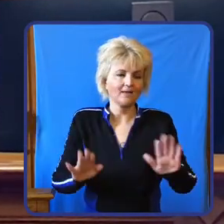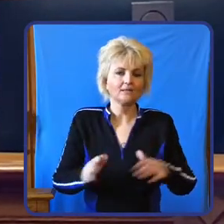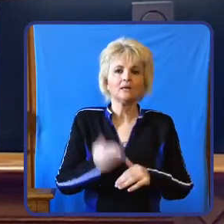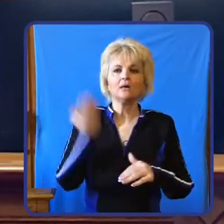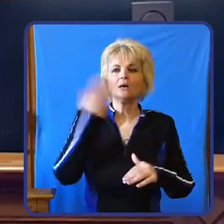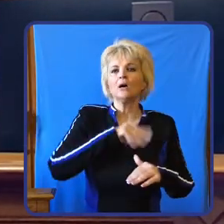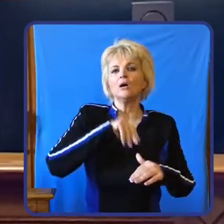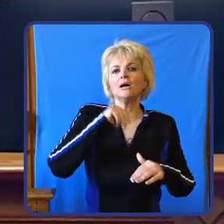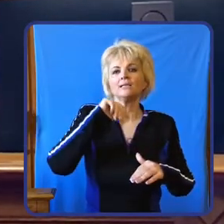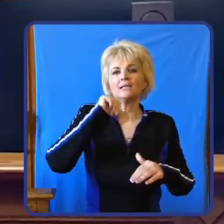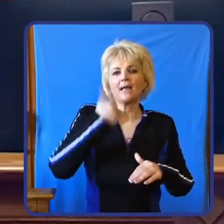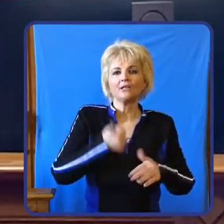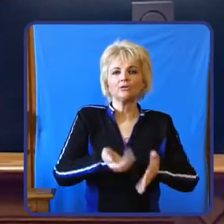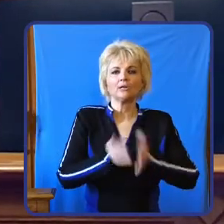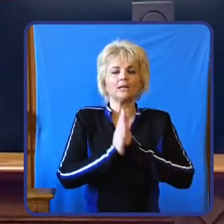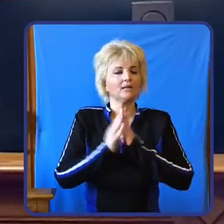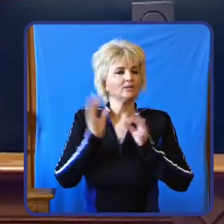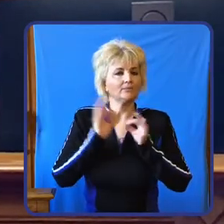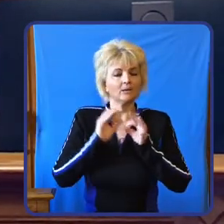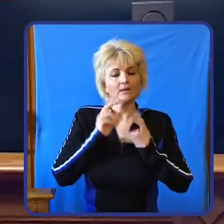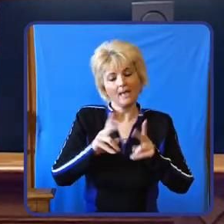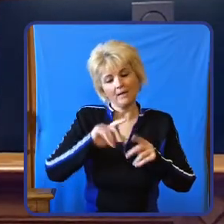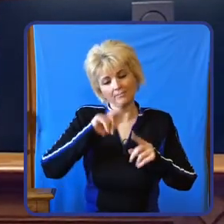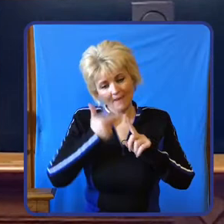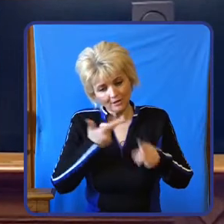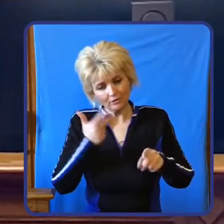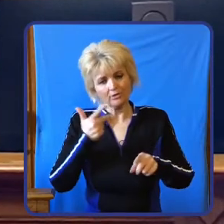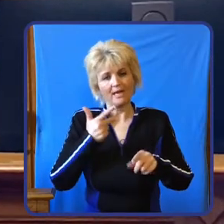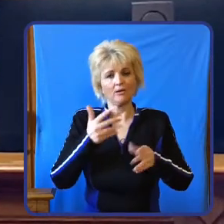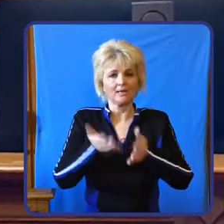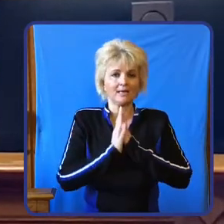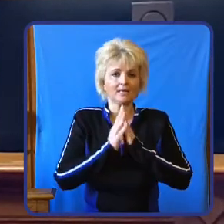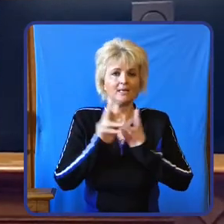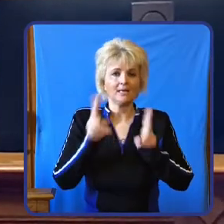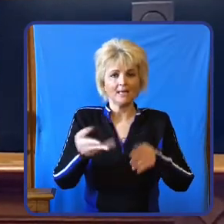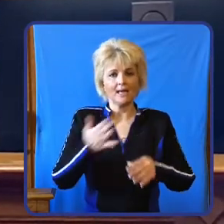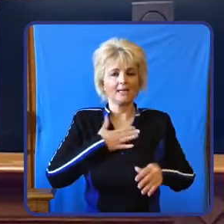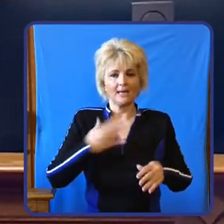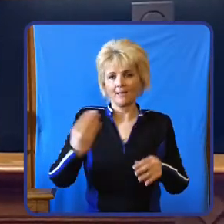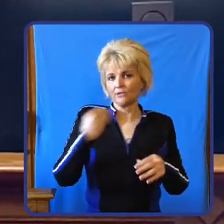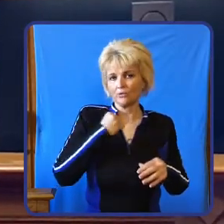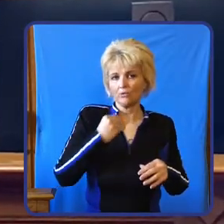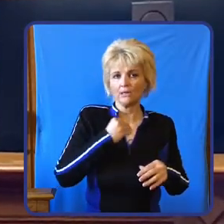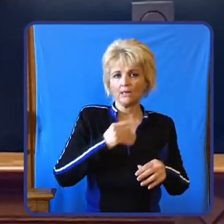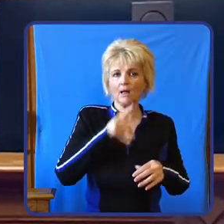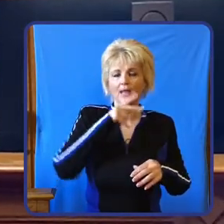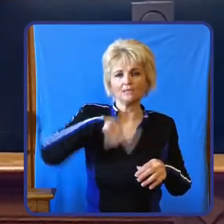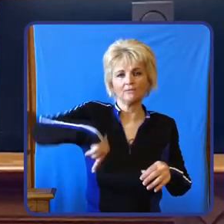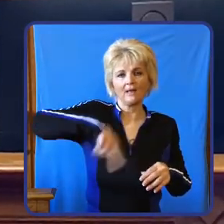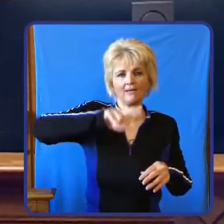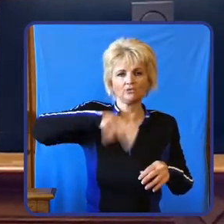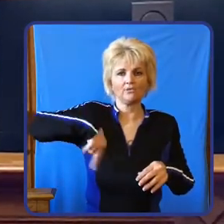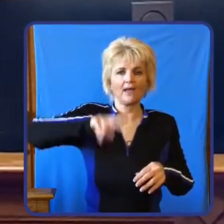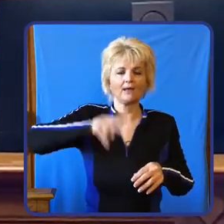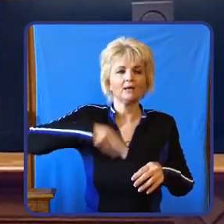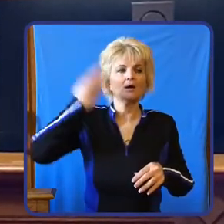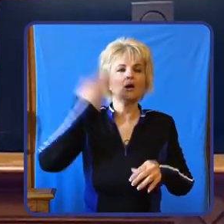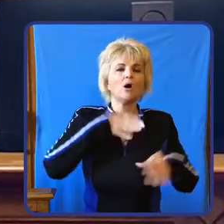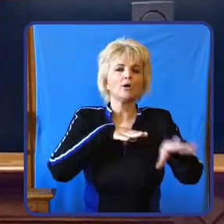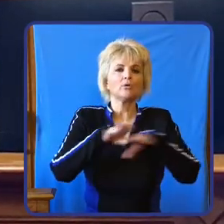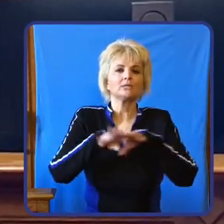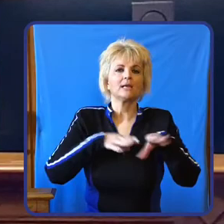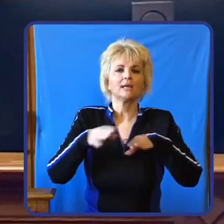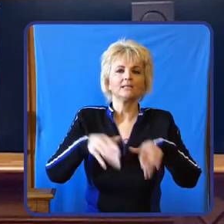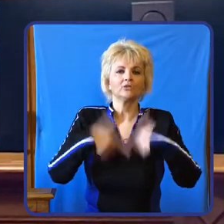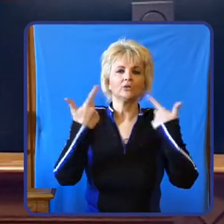egyszer első kérésre nem történik meg, akkor tessék másodjára kérni, tessék nekem szólni, garantálom, hogy föl lesz akkor festve. Jó? Ha a közlekedési